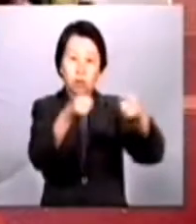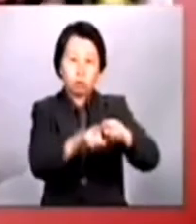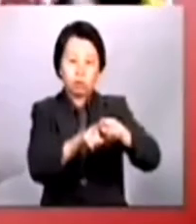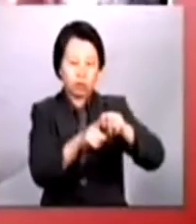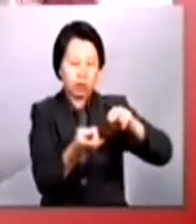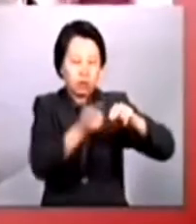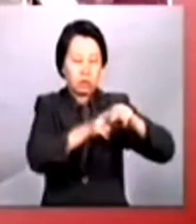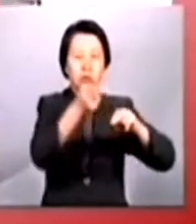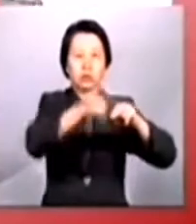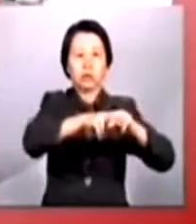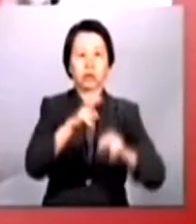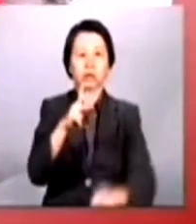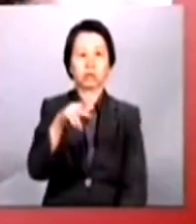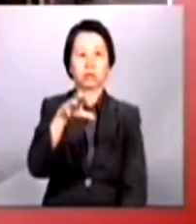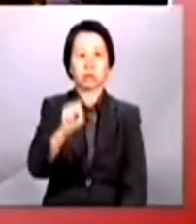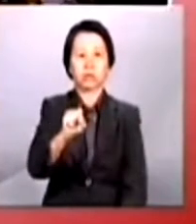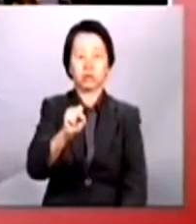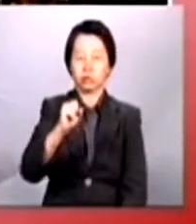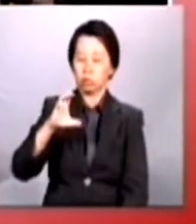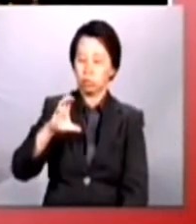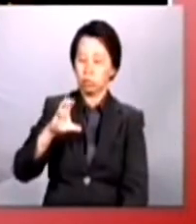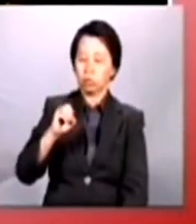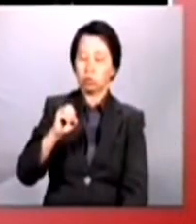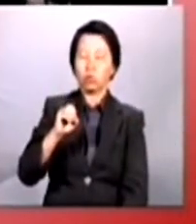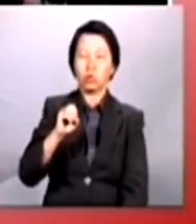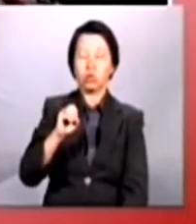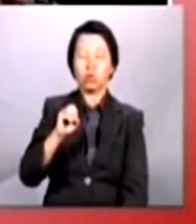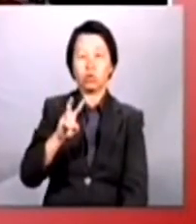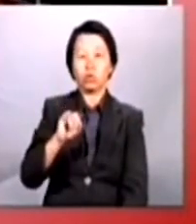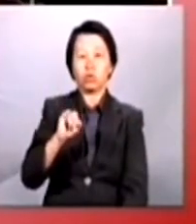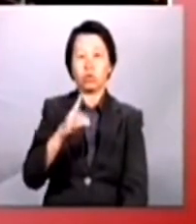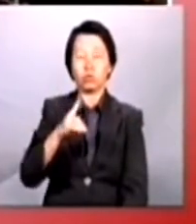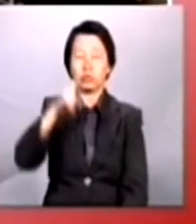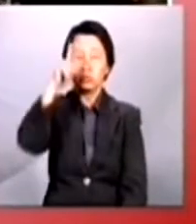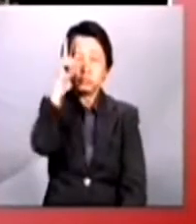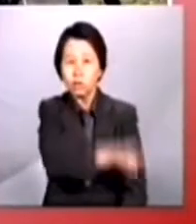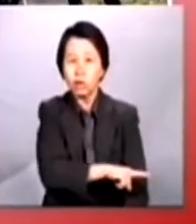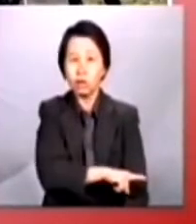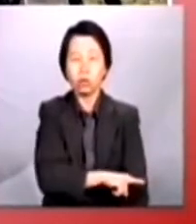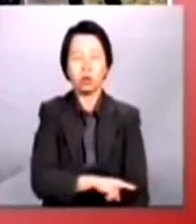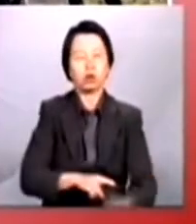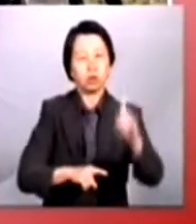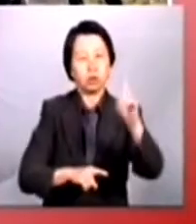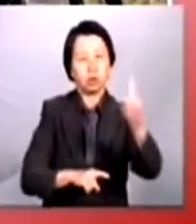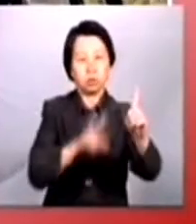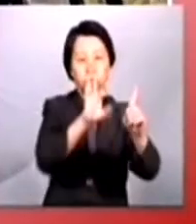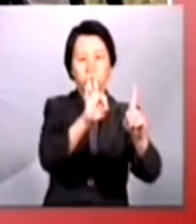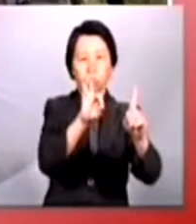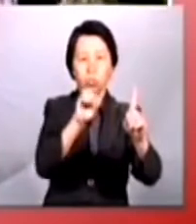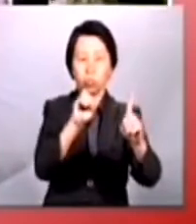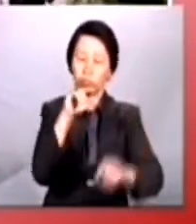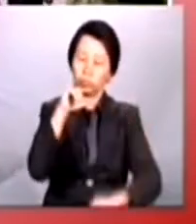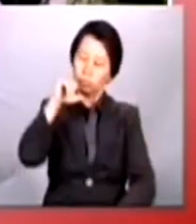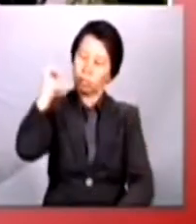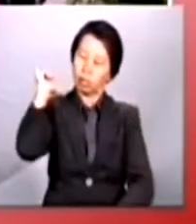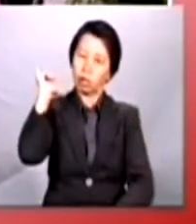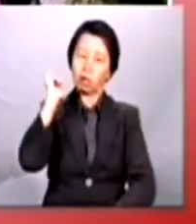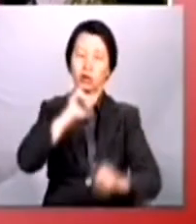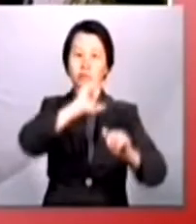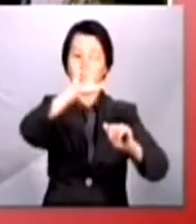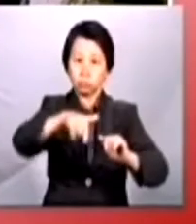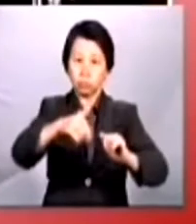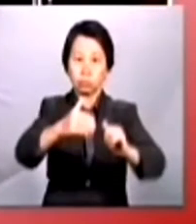peningkatan KMI 19 secara mendadak yaitu 150 kiss malam